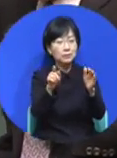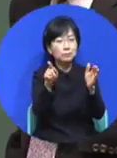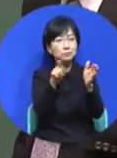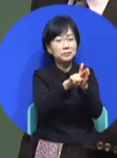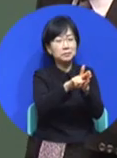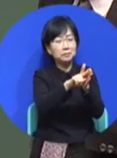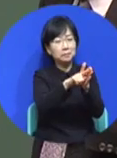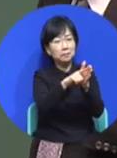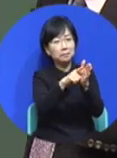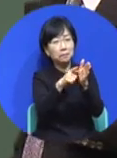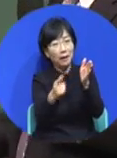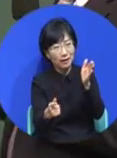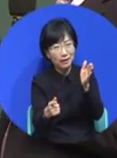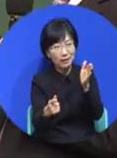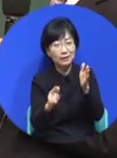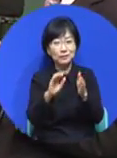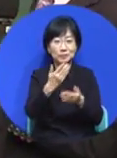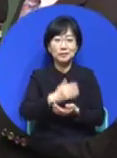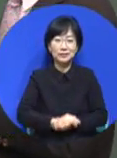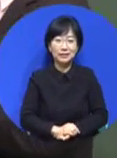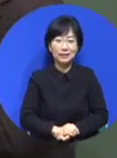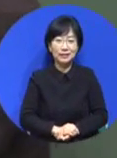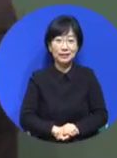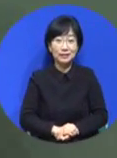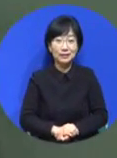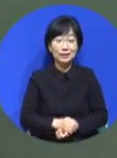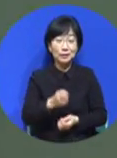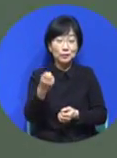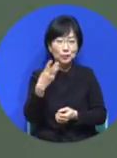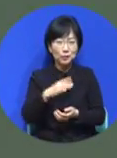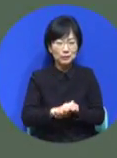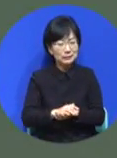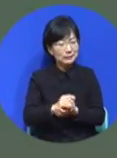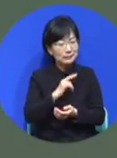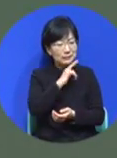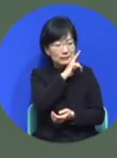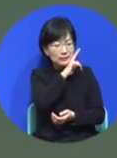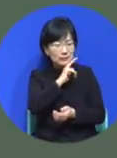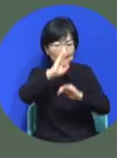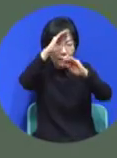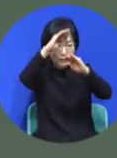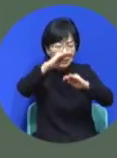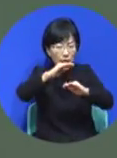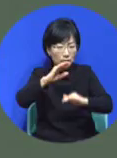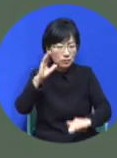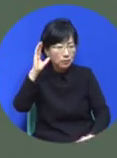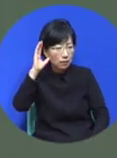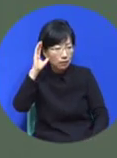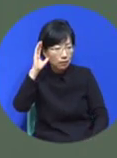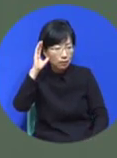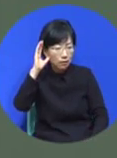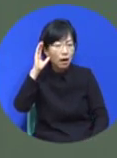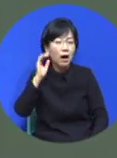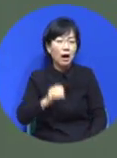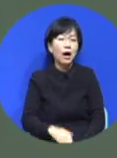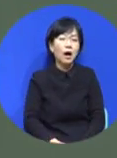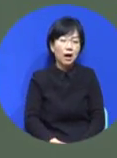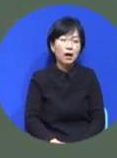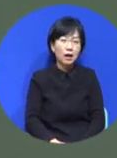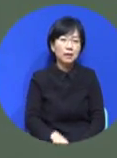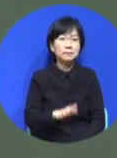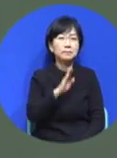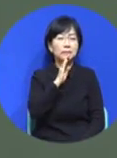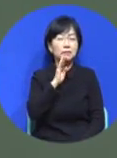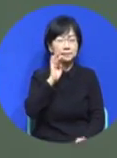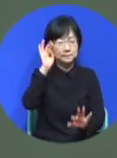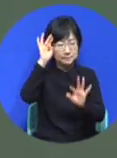굉장히 인간적이고 말도 돼요. Also, unbelief is very humanistic, and the words make sense. 그래서 우리 인간을